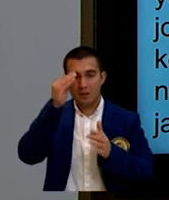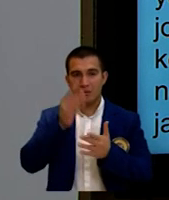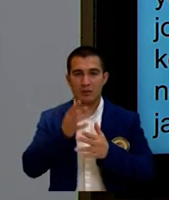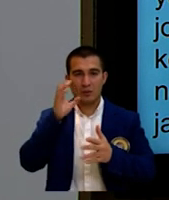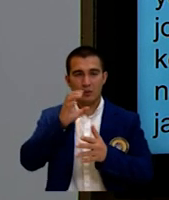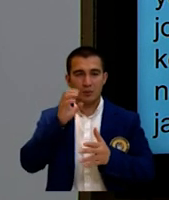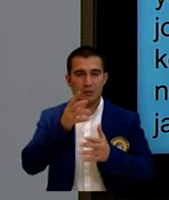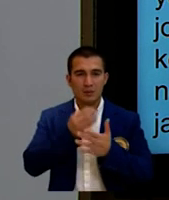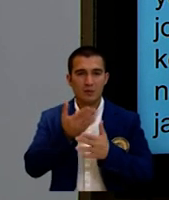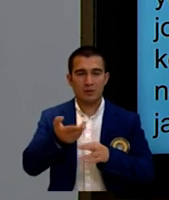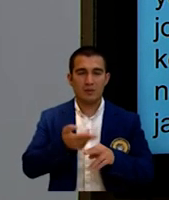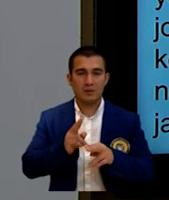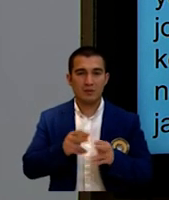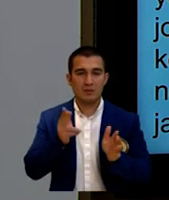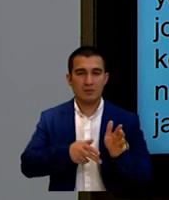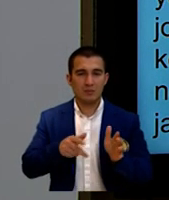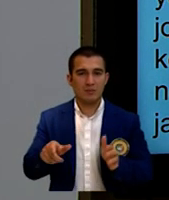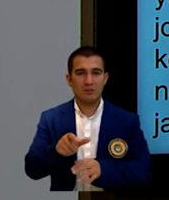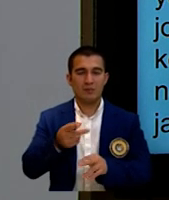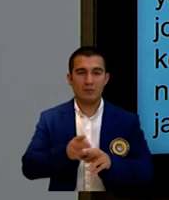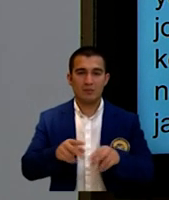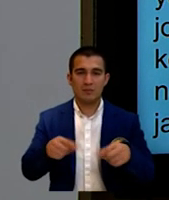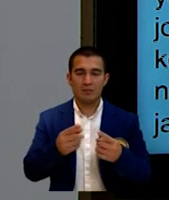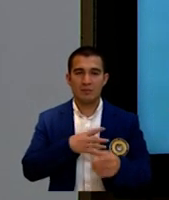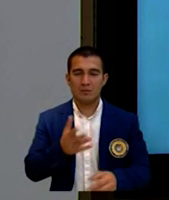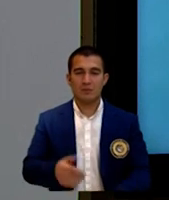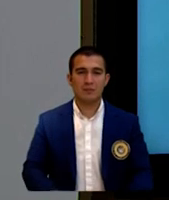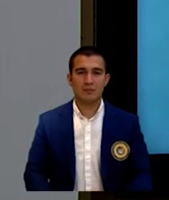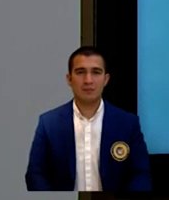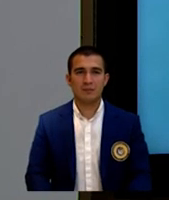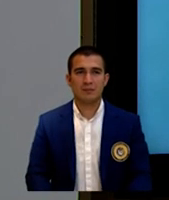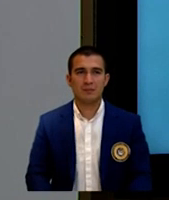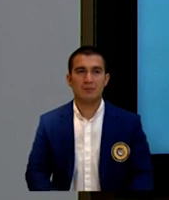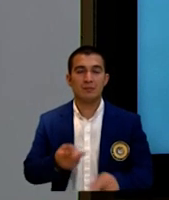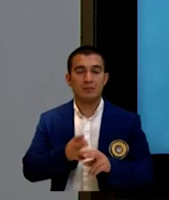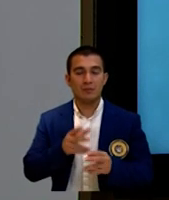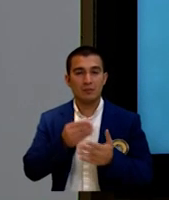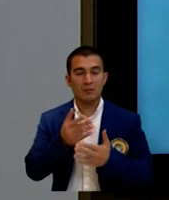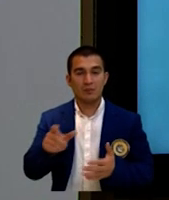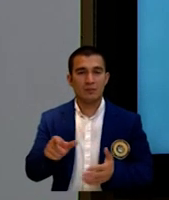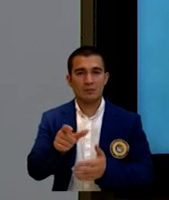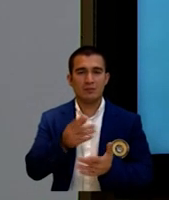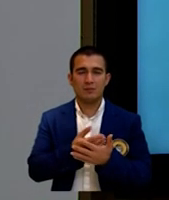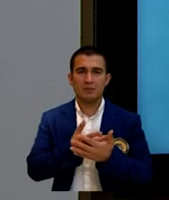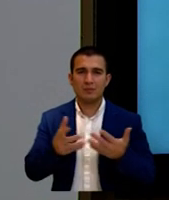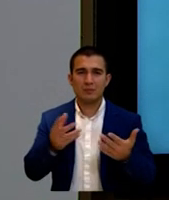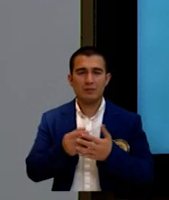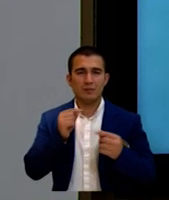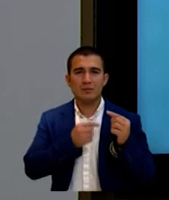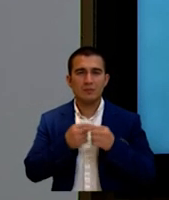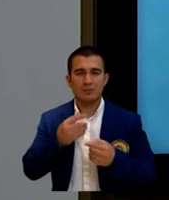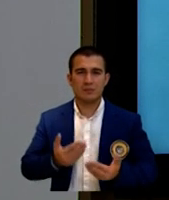O'zbekiston temir yo'llari aksiyadorlik jamiyati tashkil etildi. Bu yo'llar hududlarni